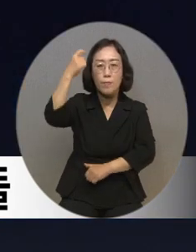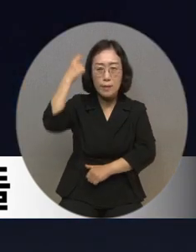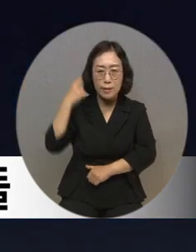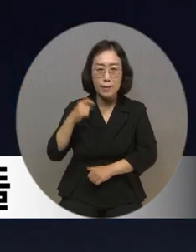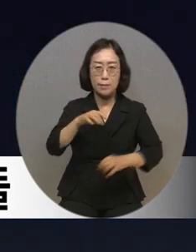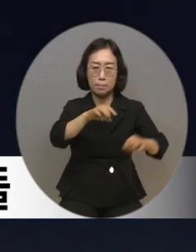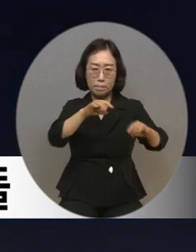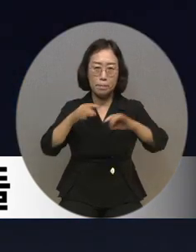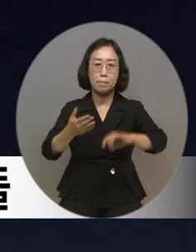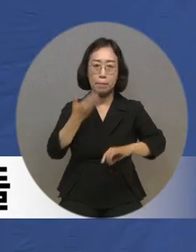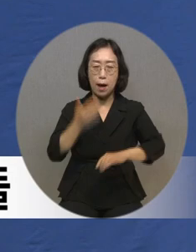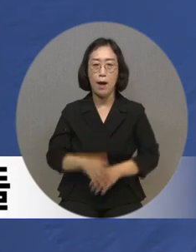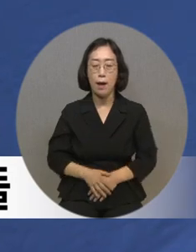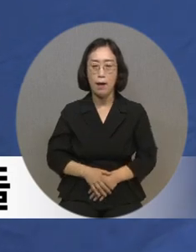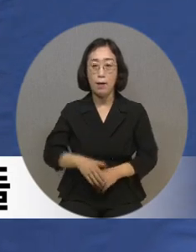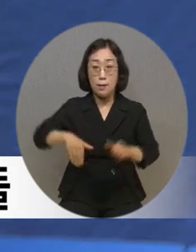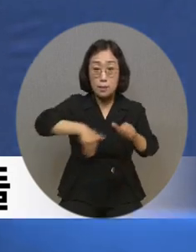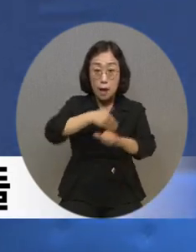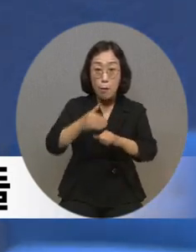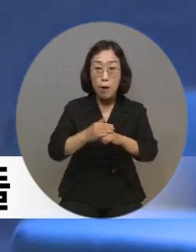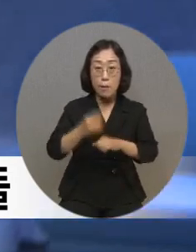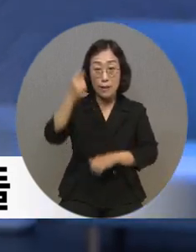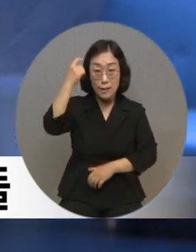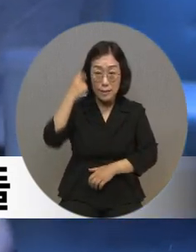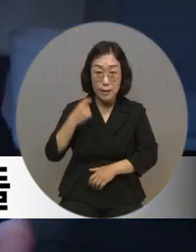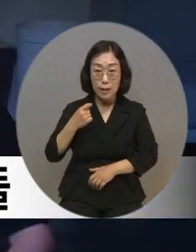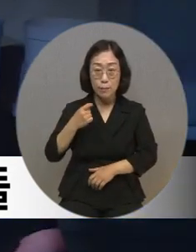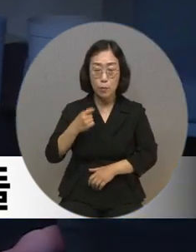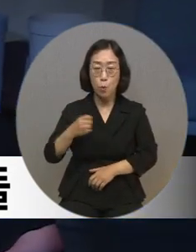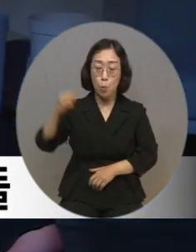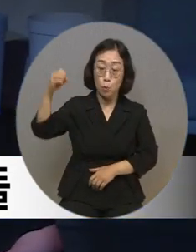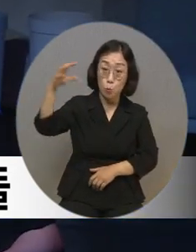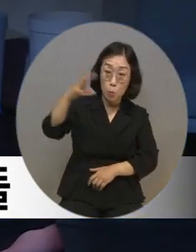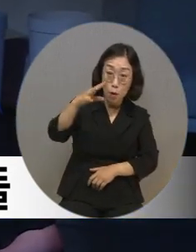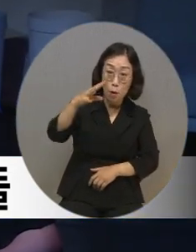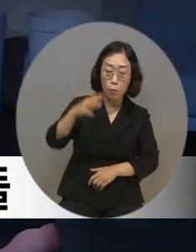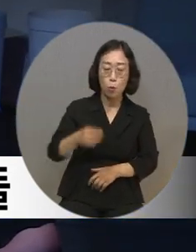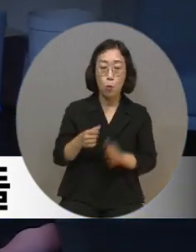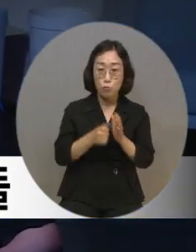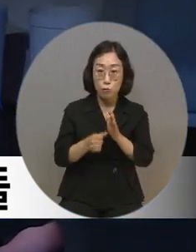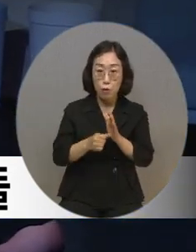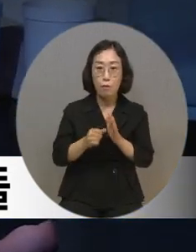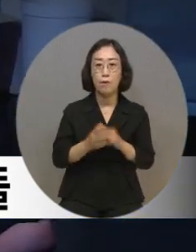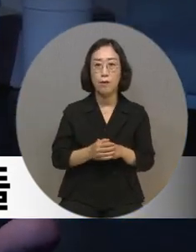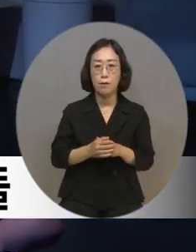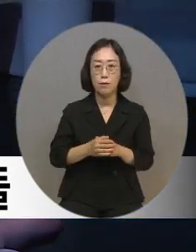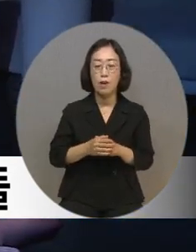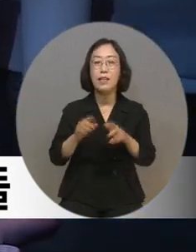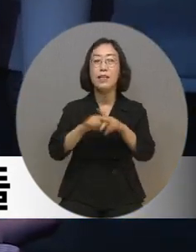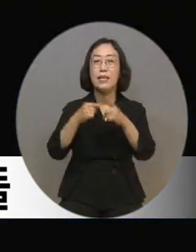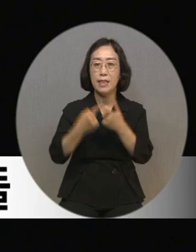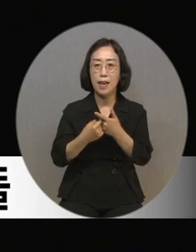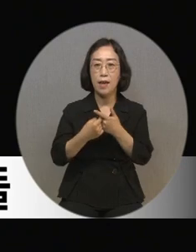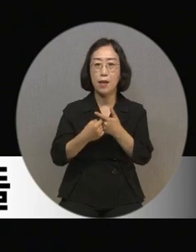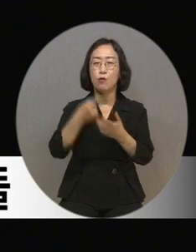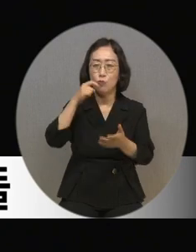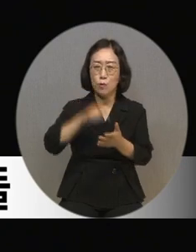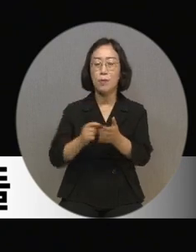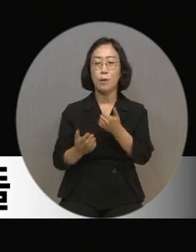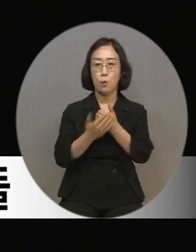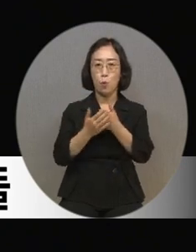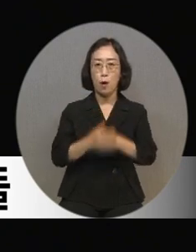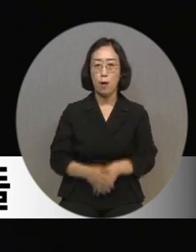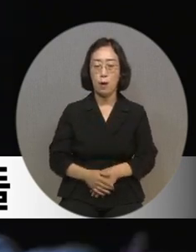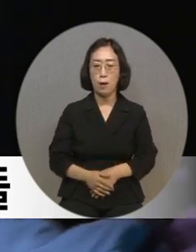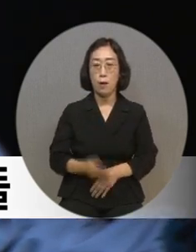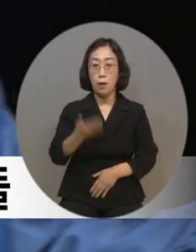상황에 맞는 이미지와 조명, 소품으로 연극의 이해도를 높였습니다. 장애 인식 개선 연극